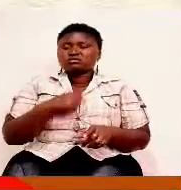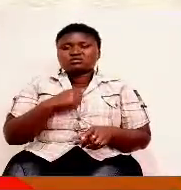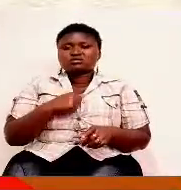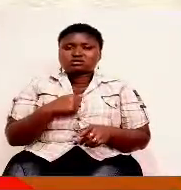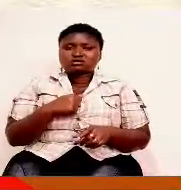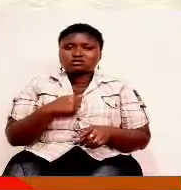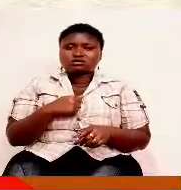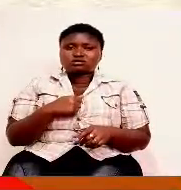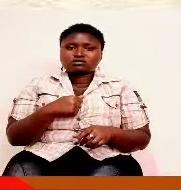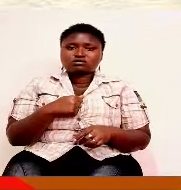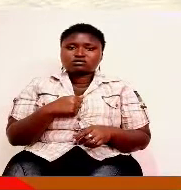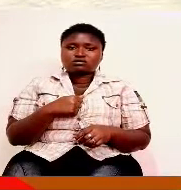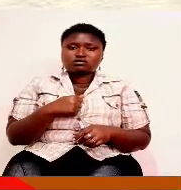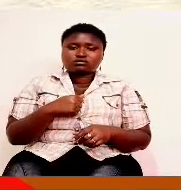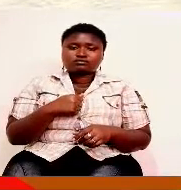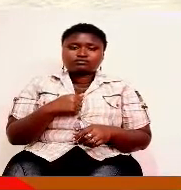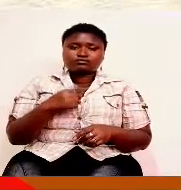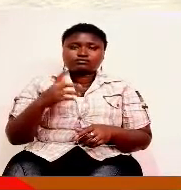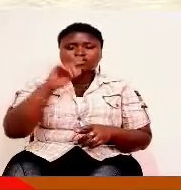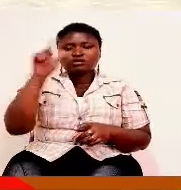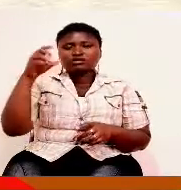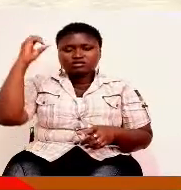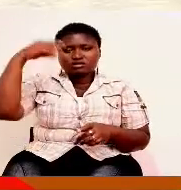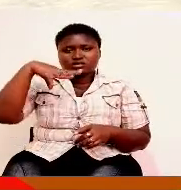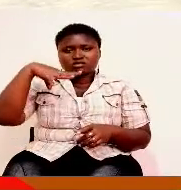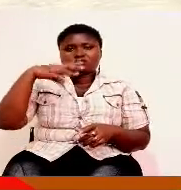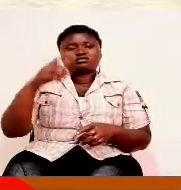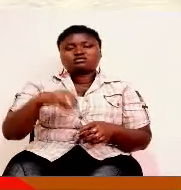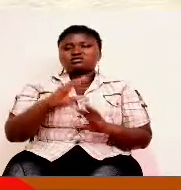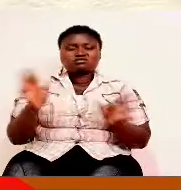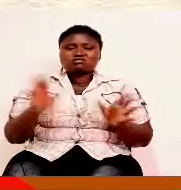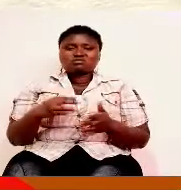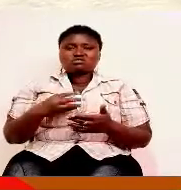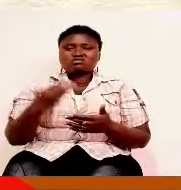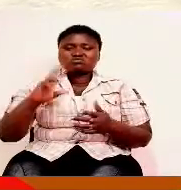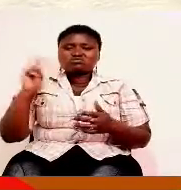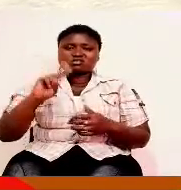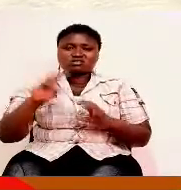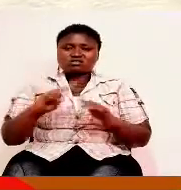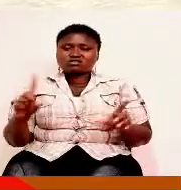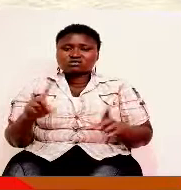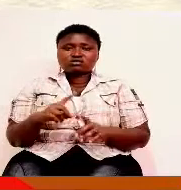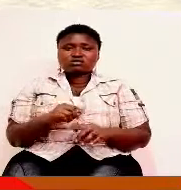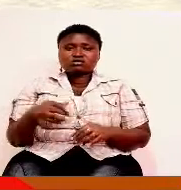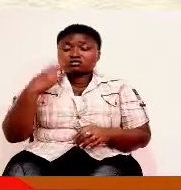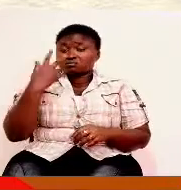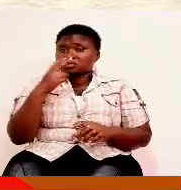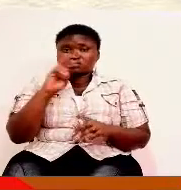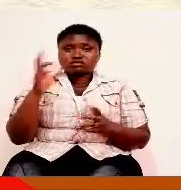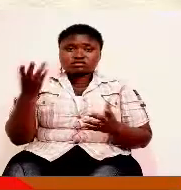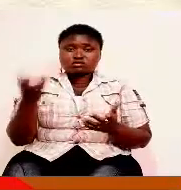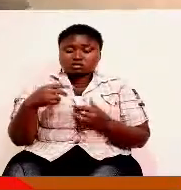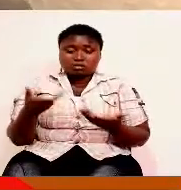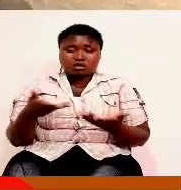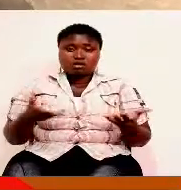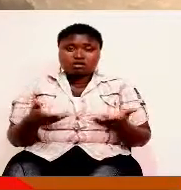ndaririe, ndesiririo horo wa dhitima agionaga no wera watu kukuka ya ne dhitima. Gake miona kuma na konaga, miona kuma